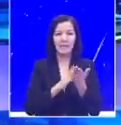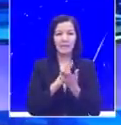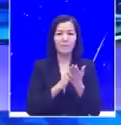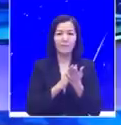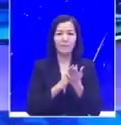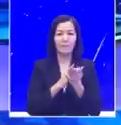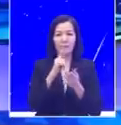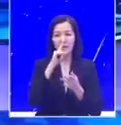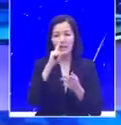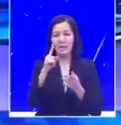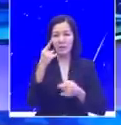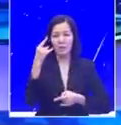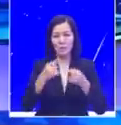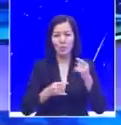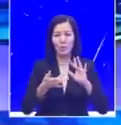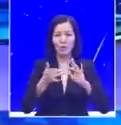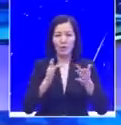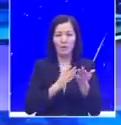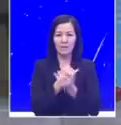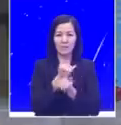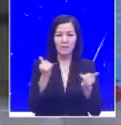қызметтерді қашықтықтан көрсетуге көшеді.